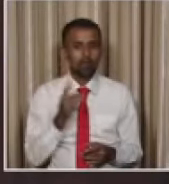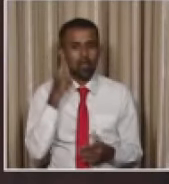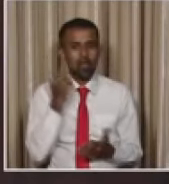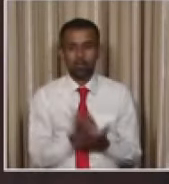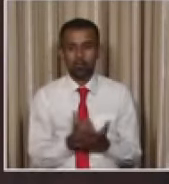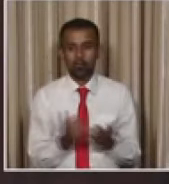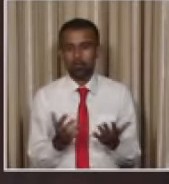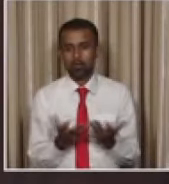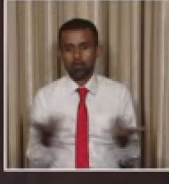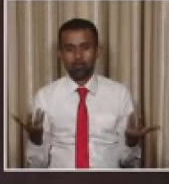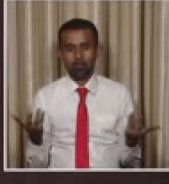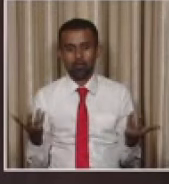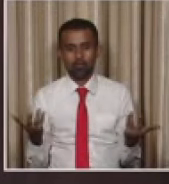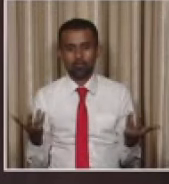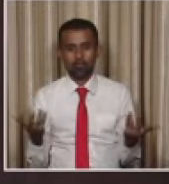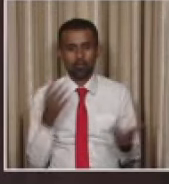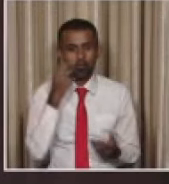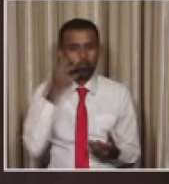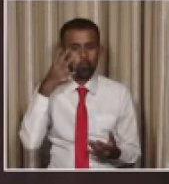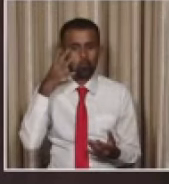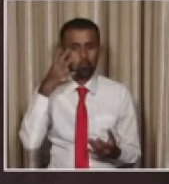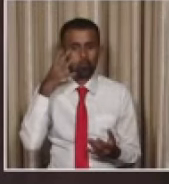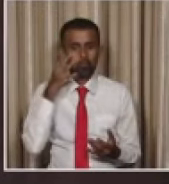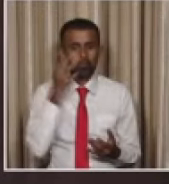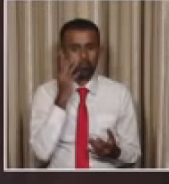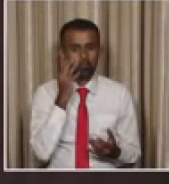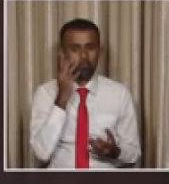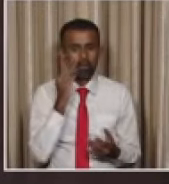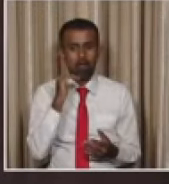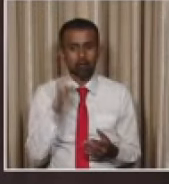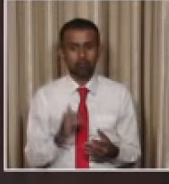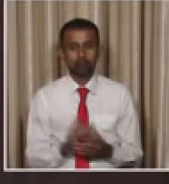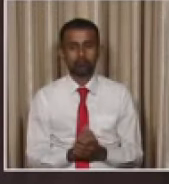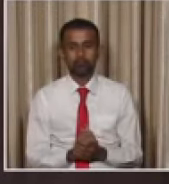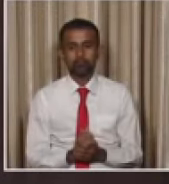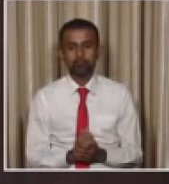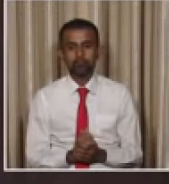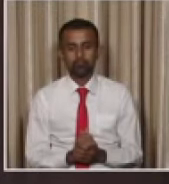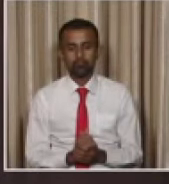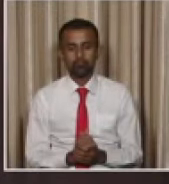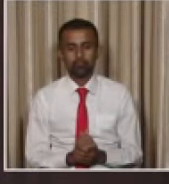Kadine, May Kambulamaru, and Atarino, Maidani. Mangitani